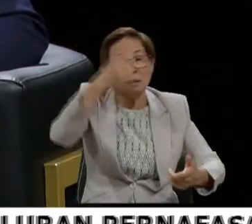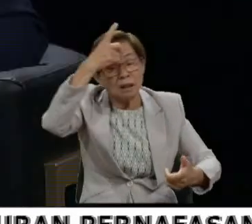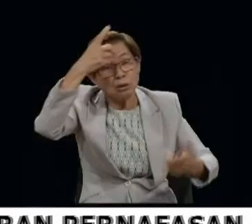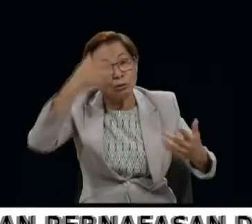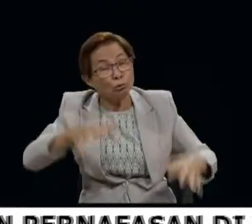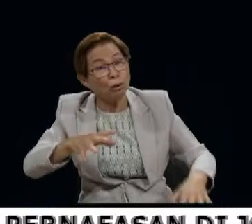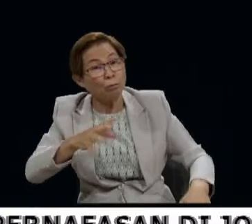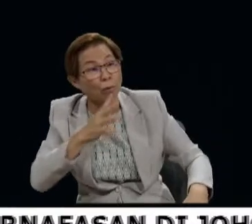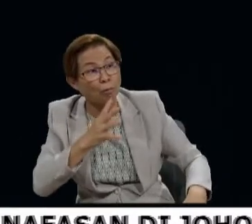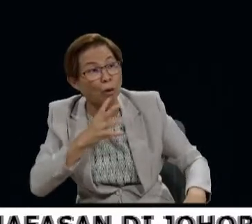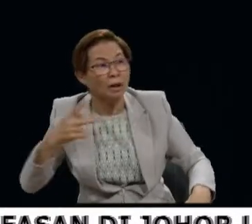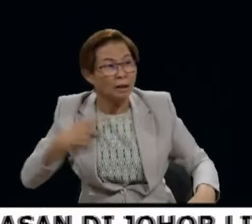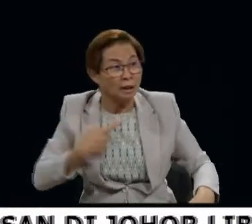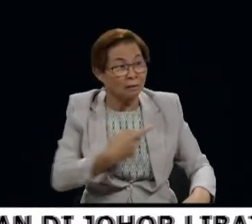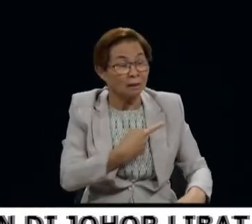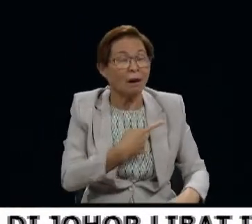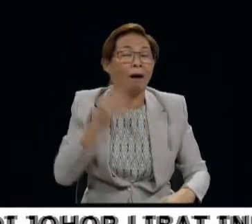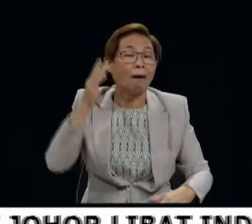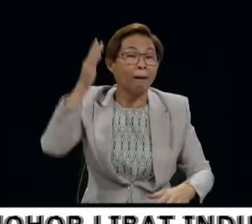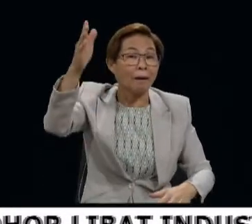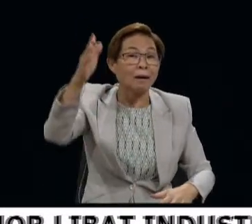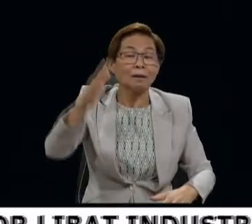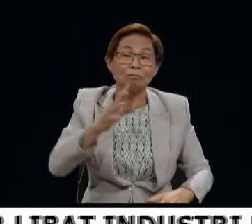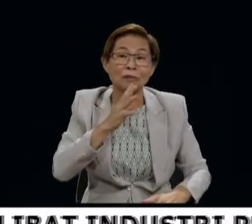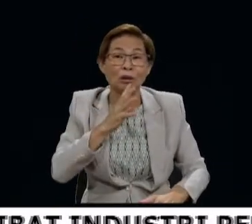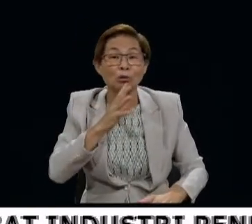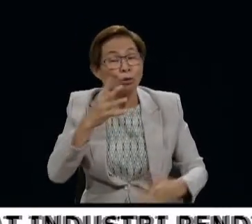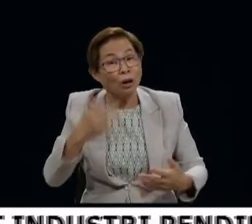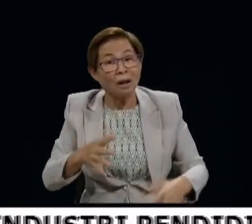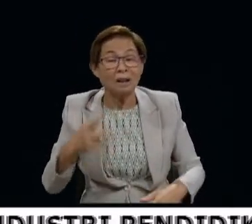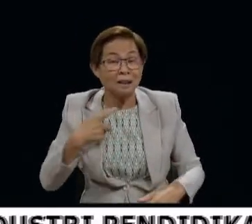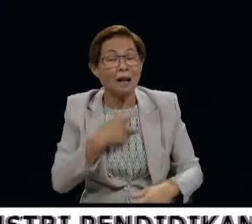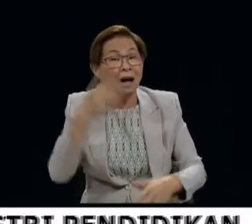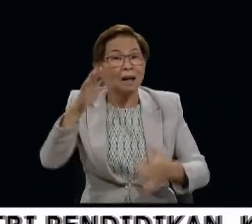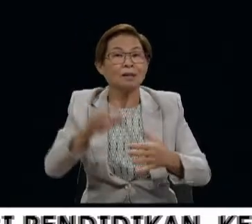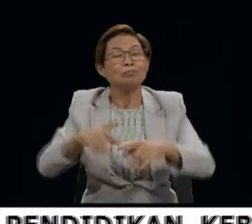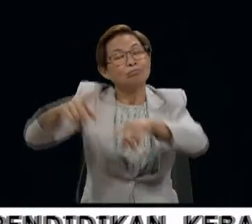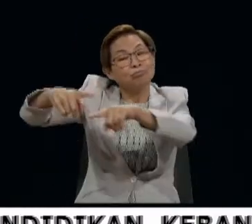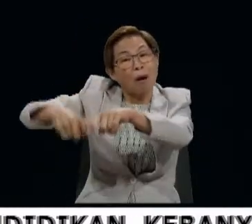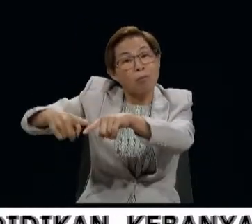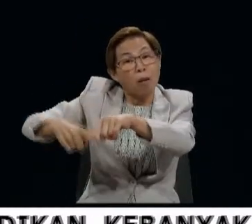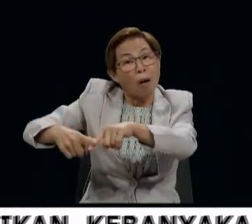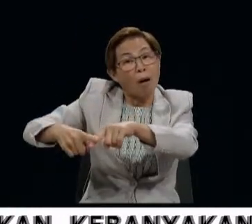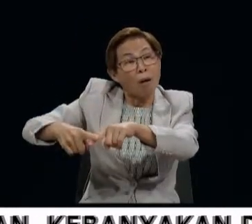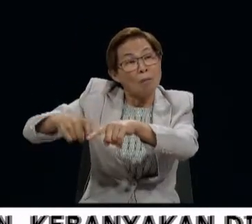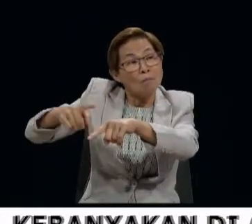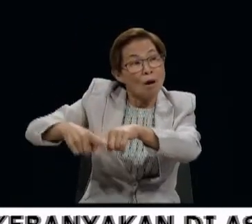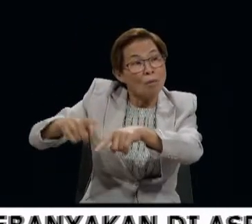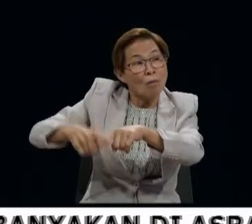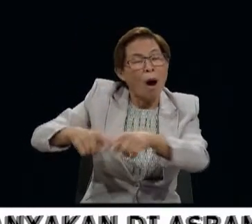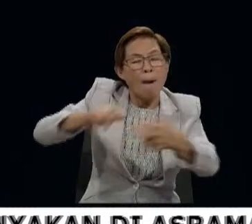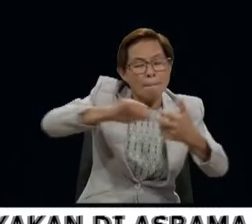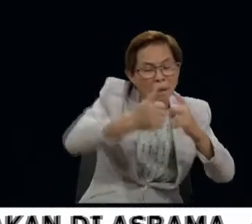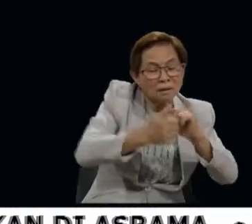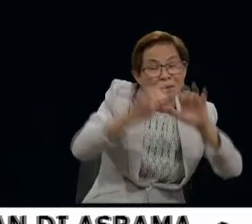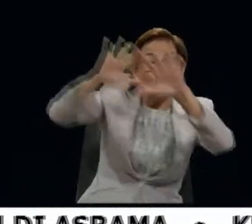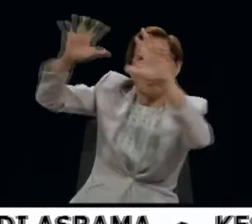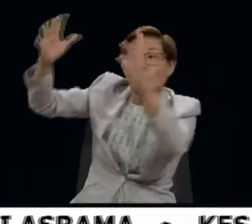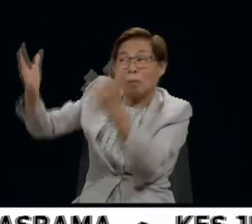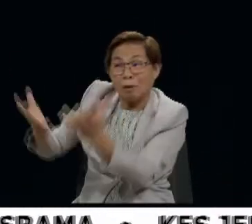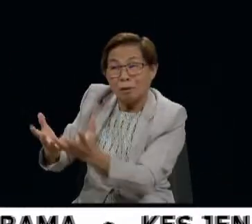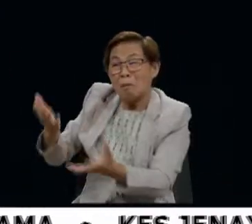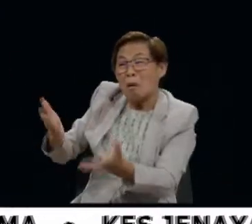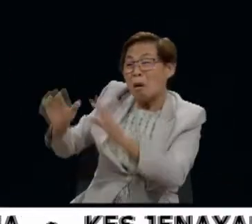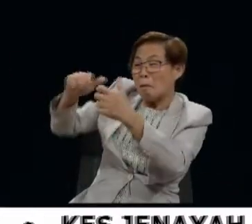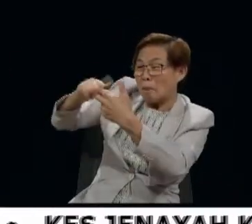juga menyebut bahawa kita juga akan turut bergantung kepada keadaan ataupun isu-isu global dan ia